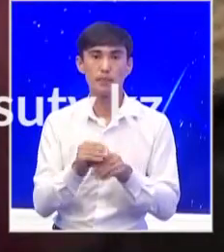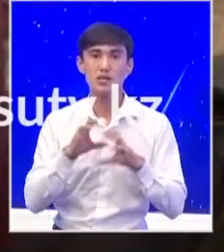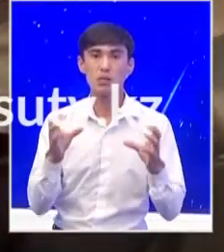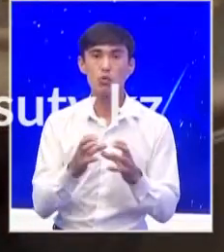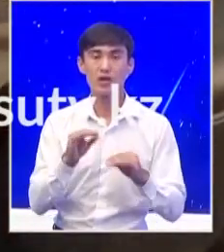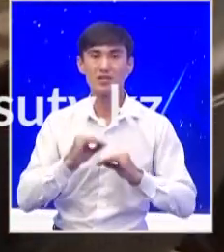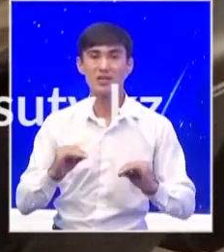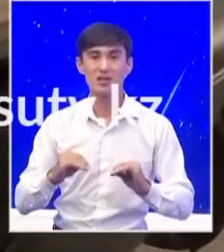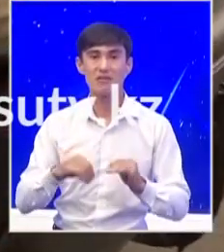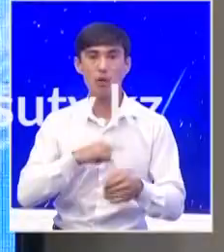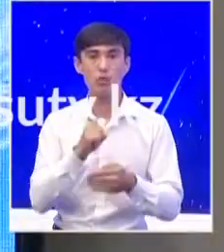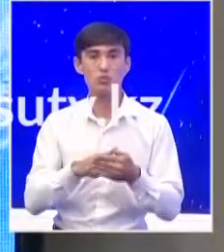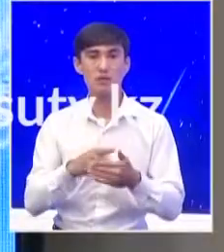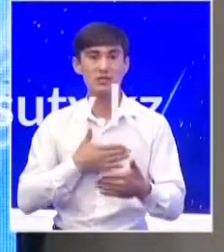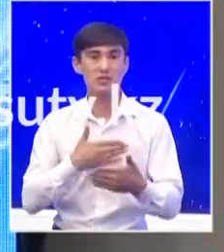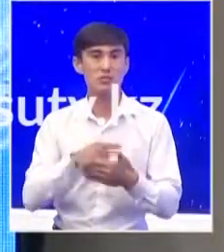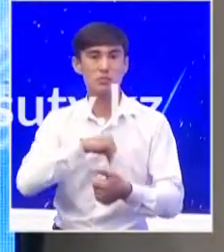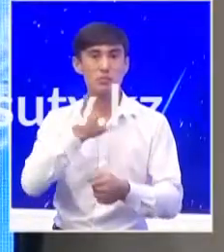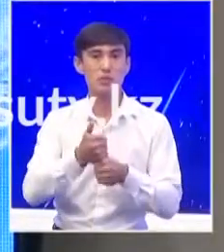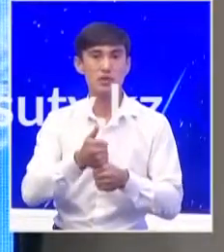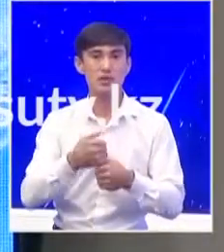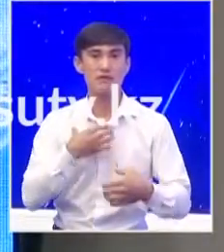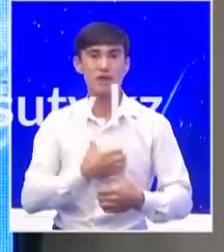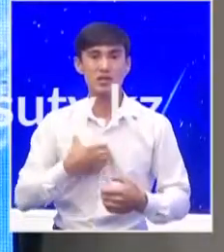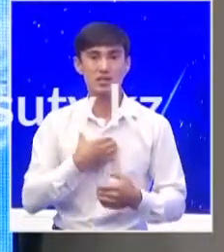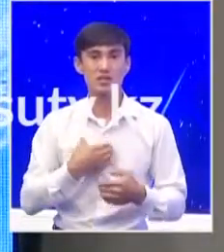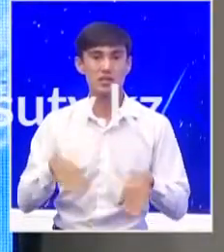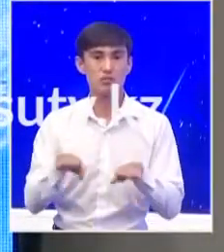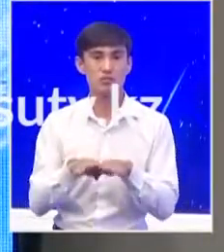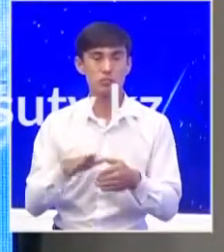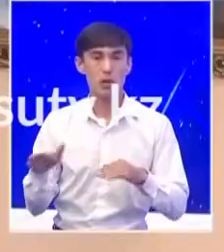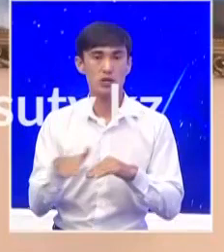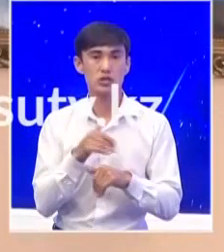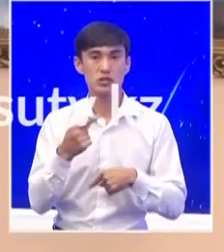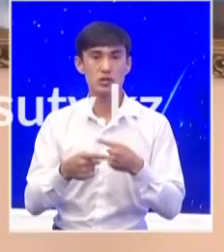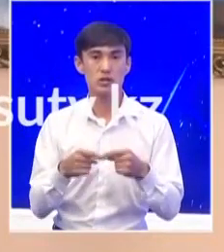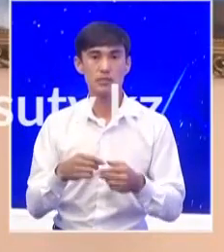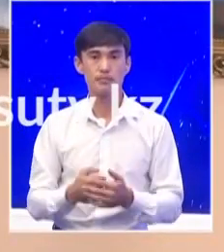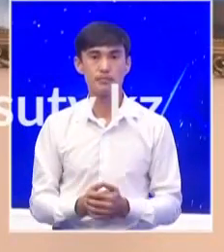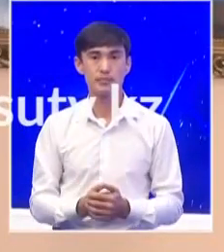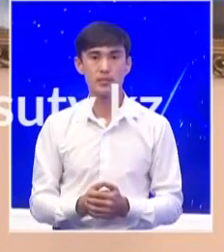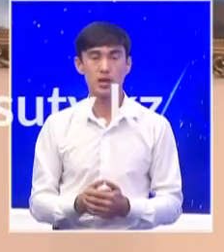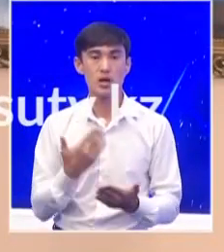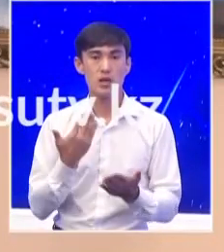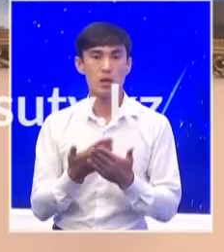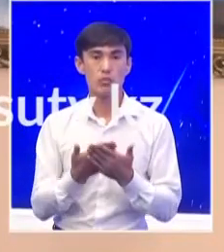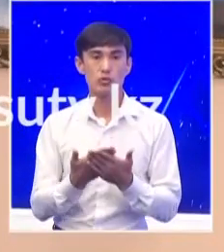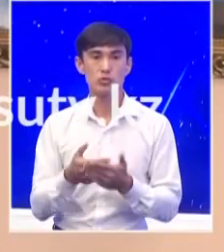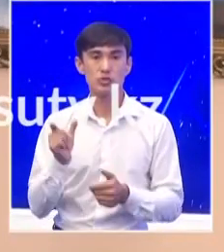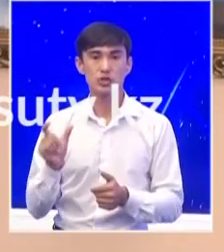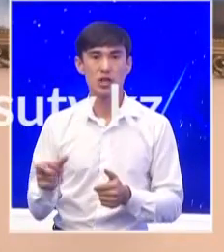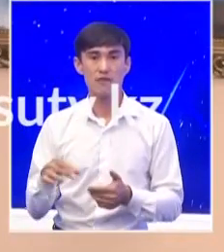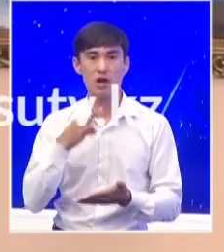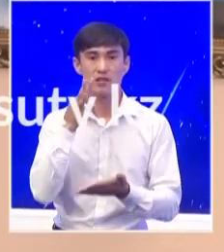вопрос первостепенной важности, и такое сотрудничество дает свои положительные плоды. Допустим, у нас человек привлекается к